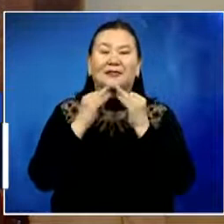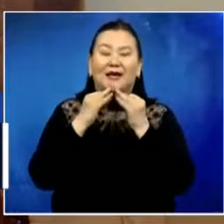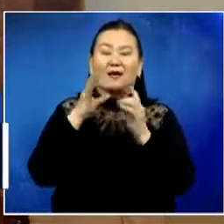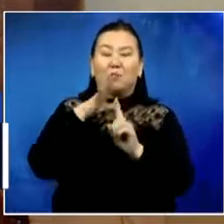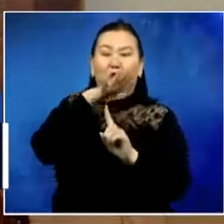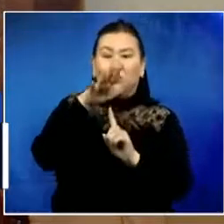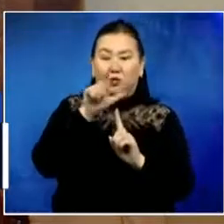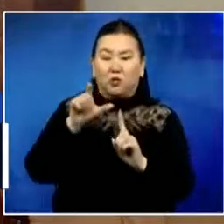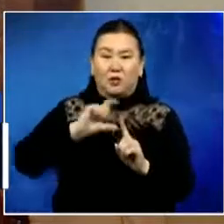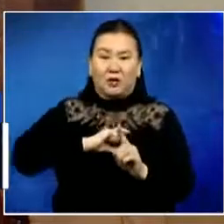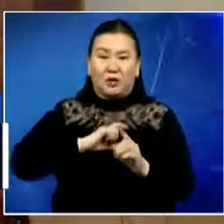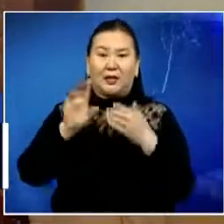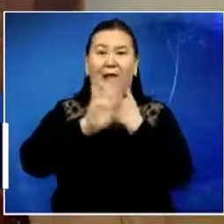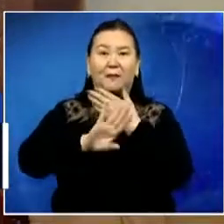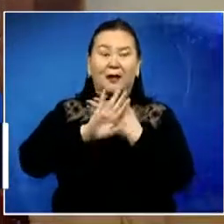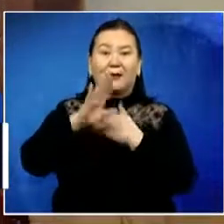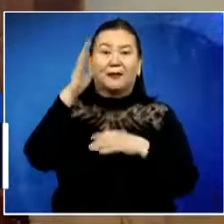эрхийг хамгаалах гэдэг